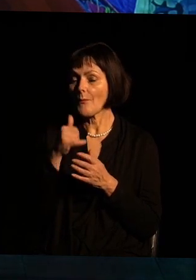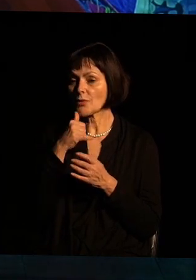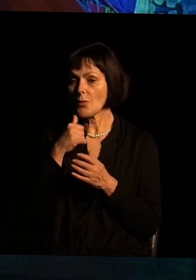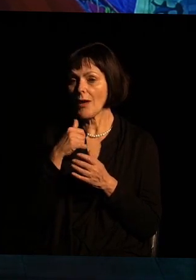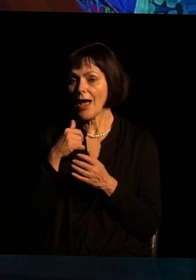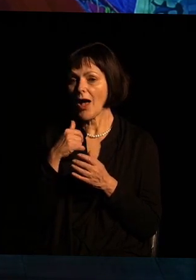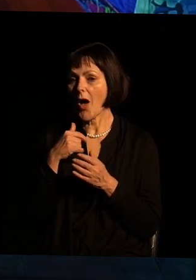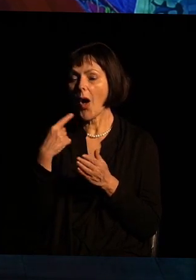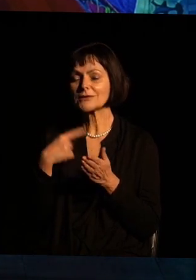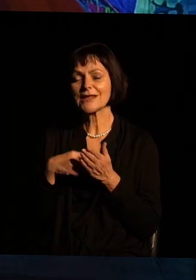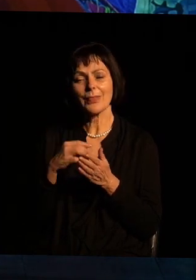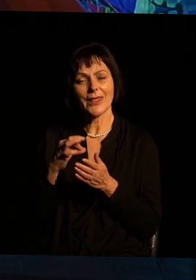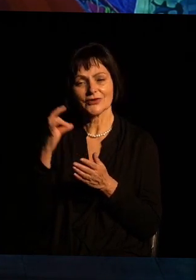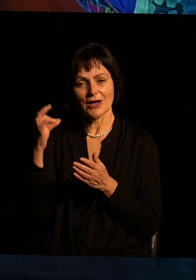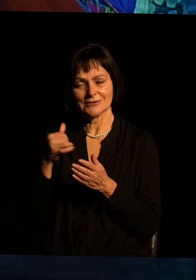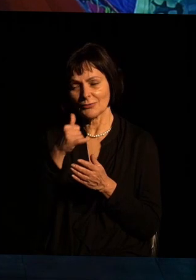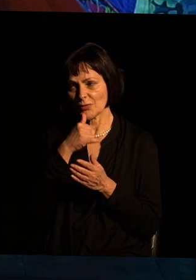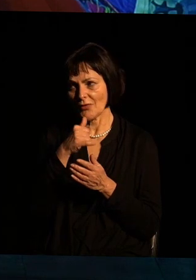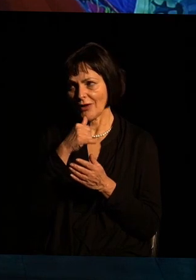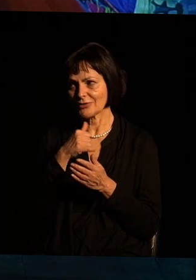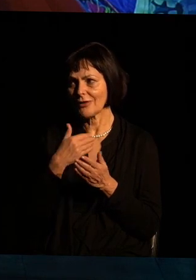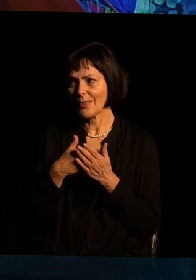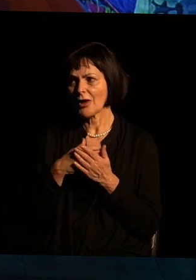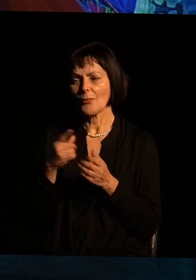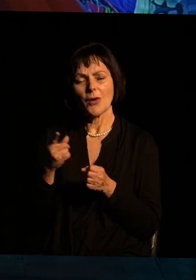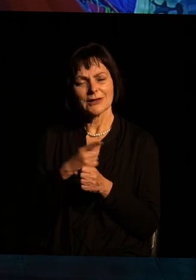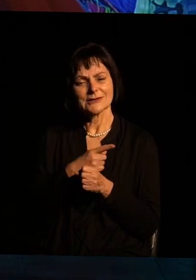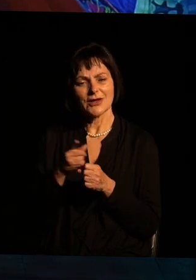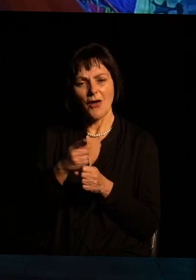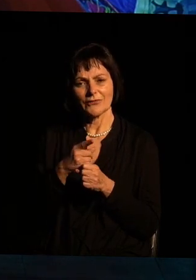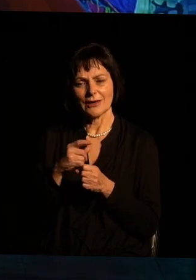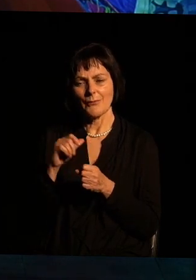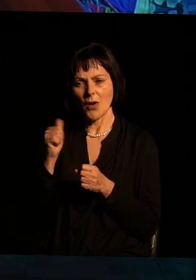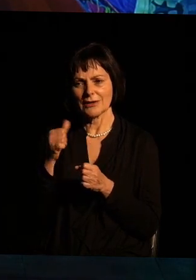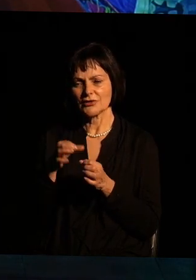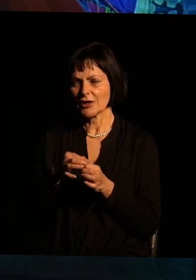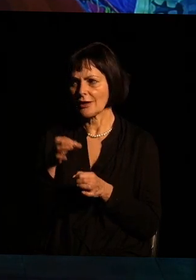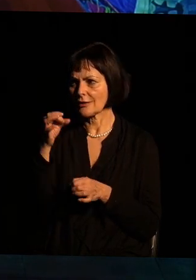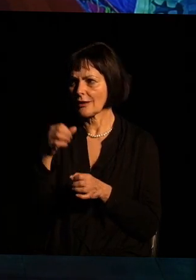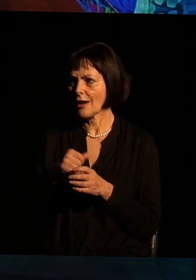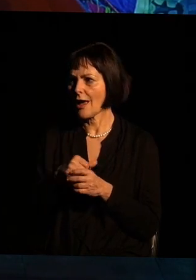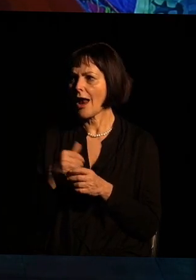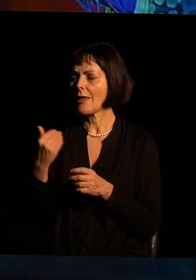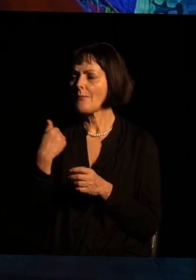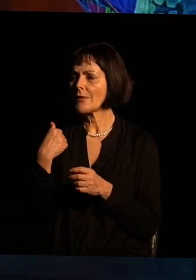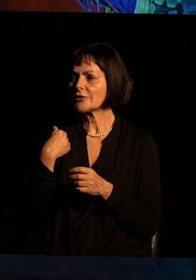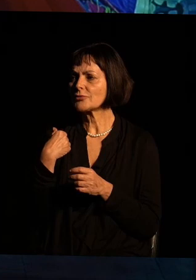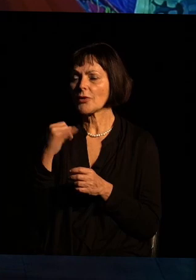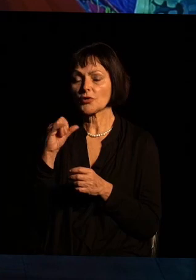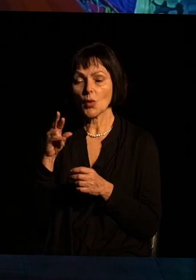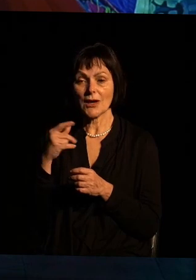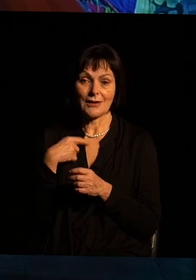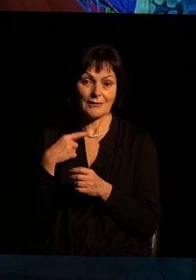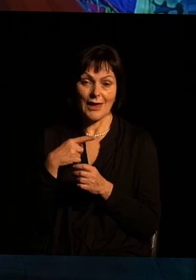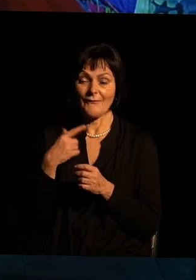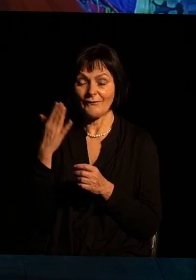ostatniej szansy, że próbowaliśmy i dlatego to było tak ryzykowne na pojedynczej linie i tak dalej, no ale byliśmy, zarówno Jurek, jak i ja,